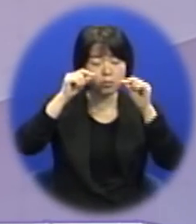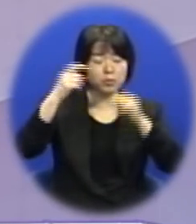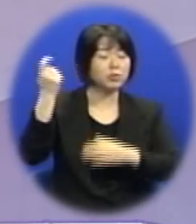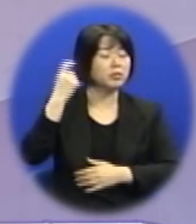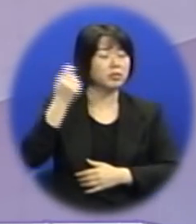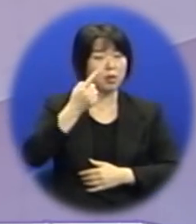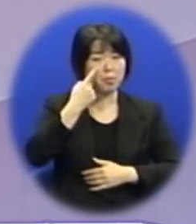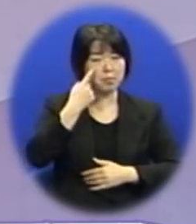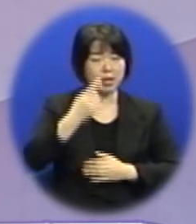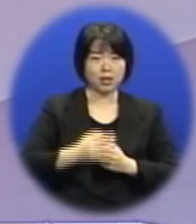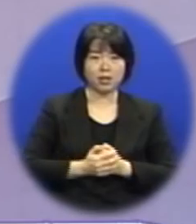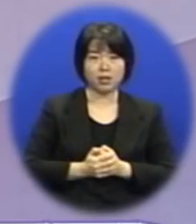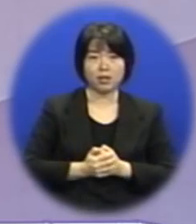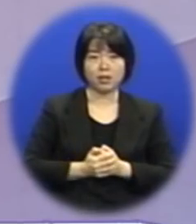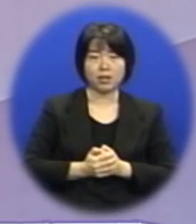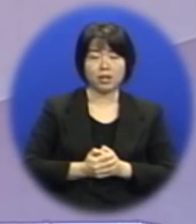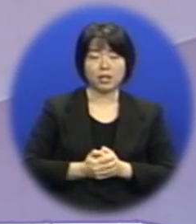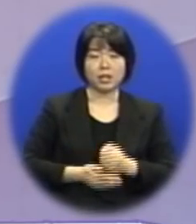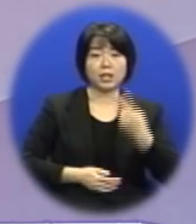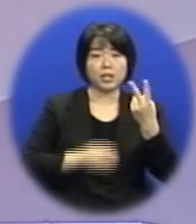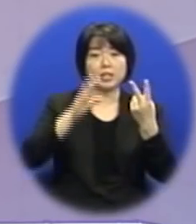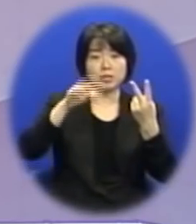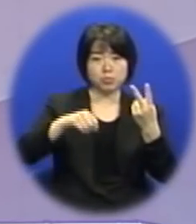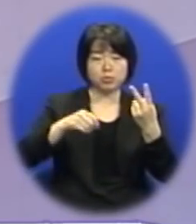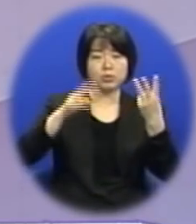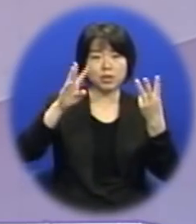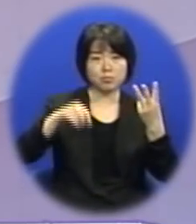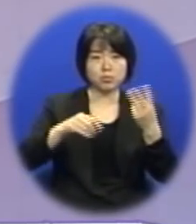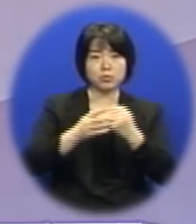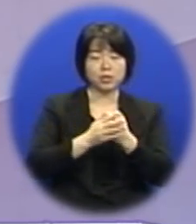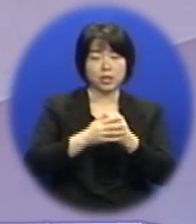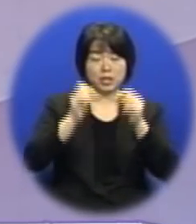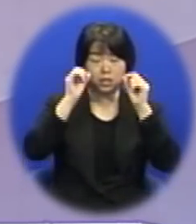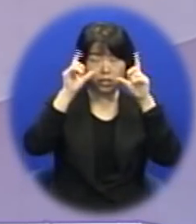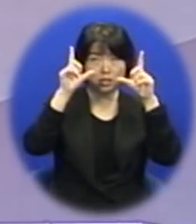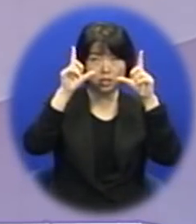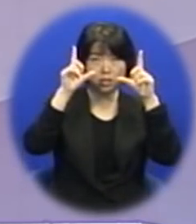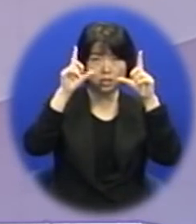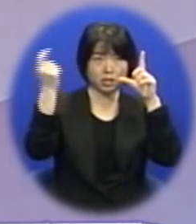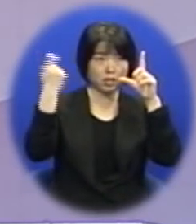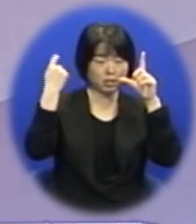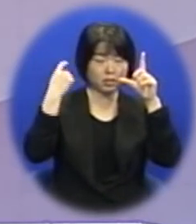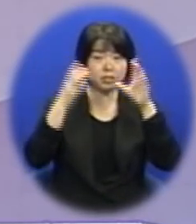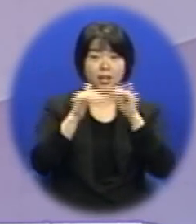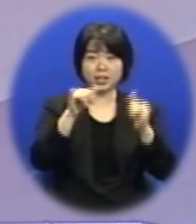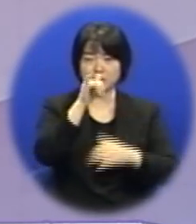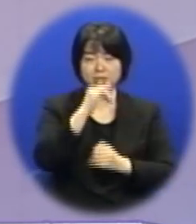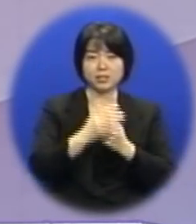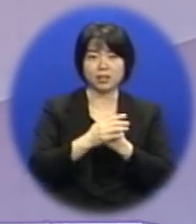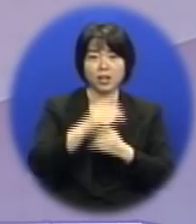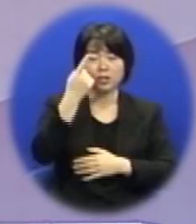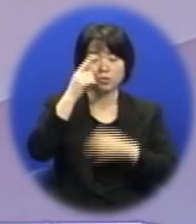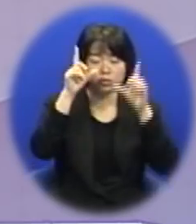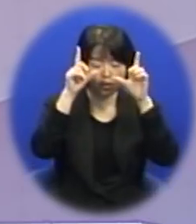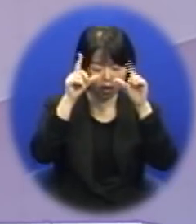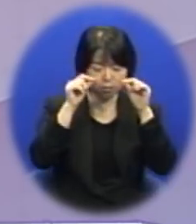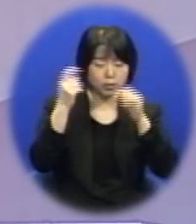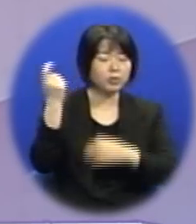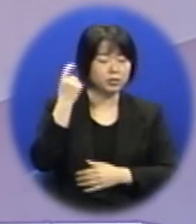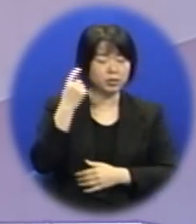들어보세요. 1부, 2부 예배 때 그랬더니 여전히 눈을 뜨고 들으시는 분. 눈을 감고 들어보세요.